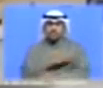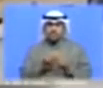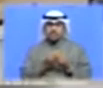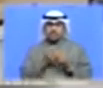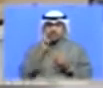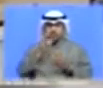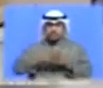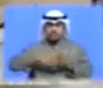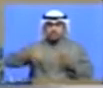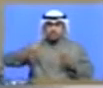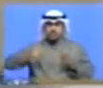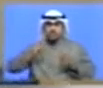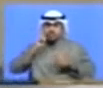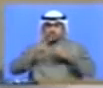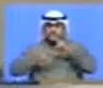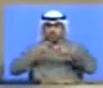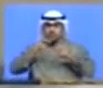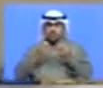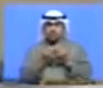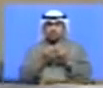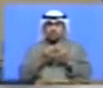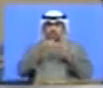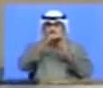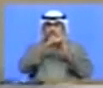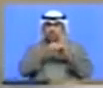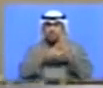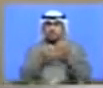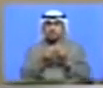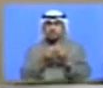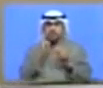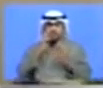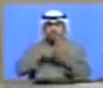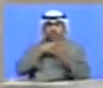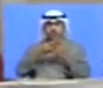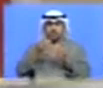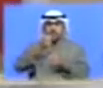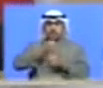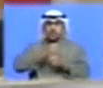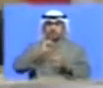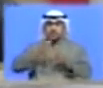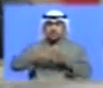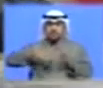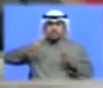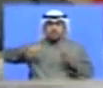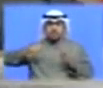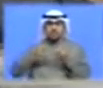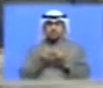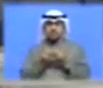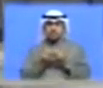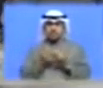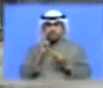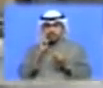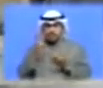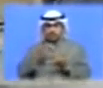مجلس الأمة واطلع بهذا الصدد على الموضوعات المدرجة على جدول أعمال جلسة مجلس الأمة. كما بحث مجلس